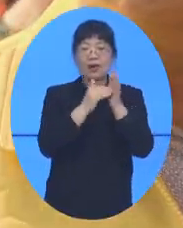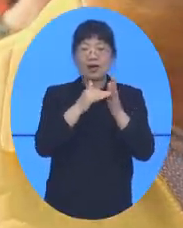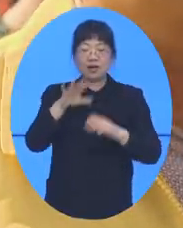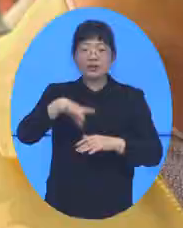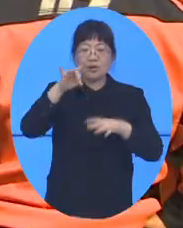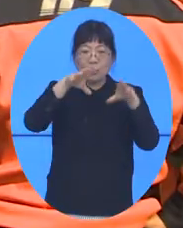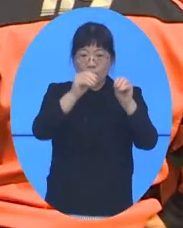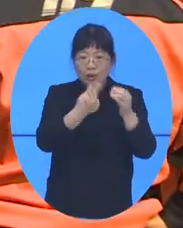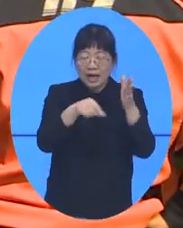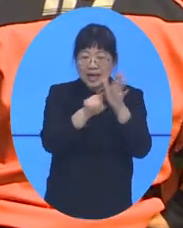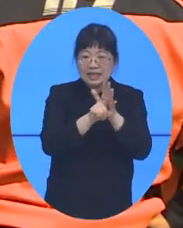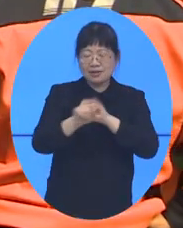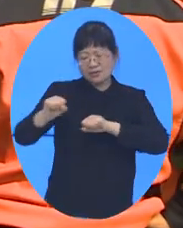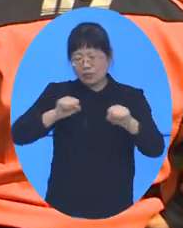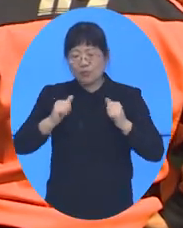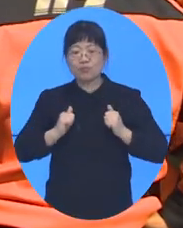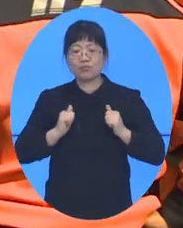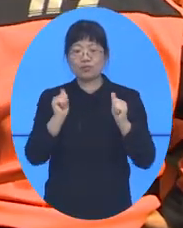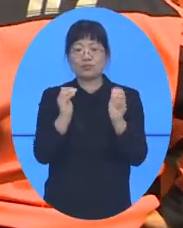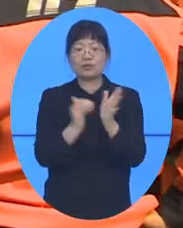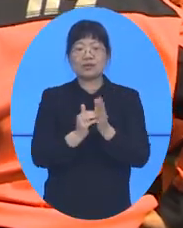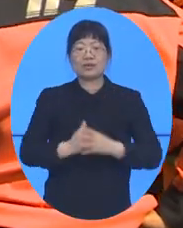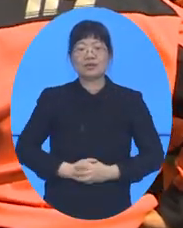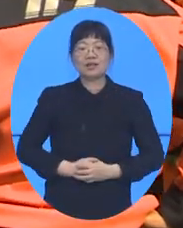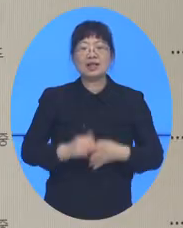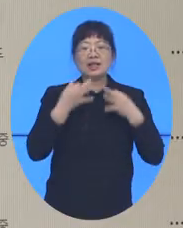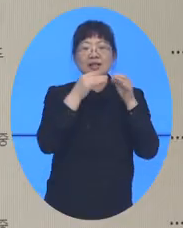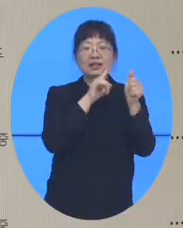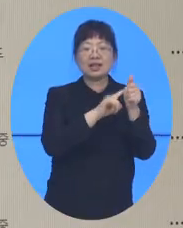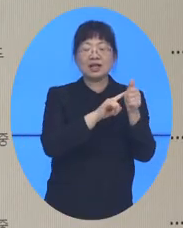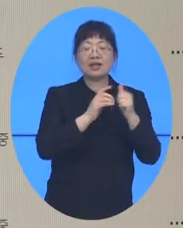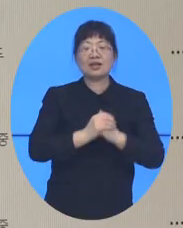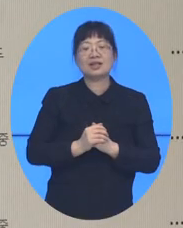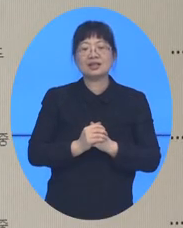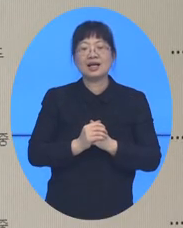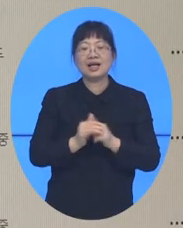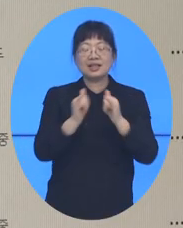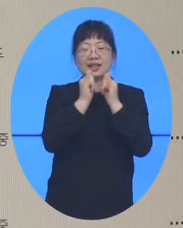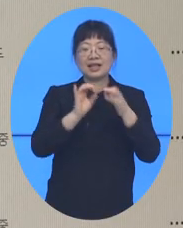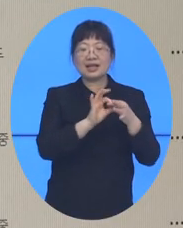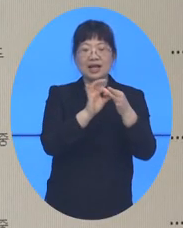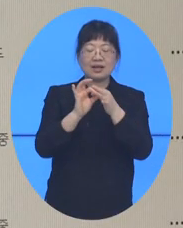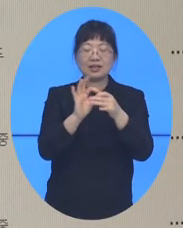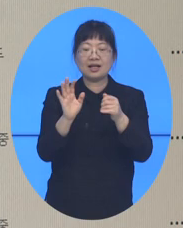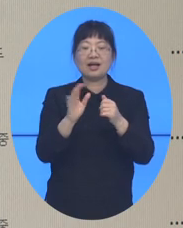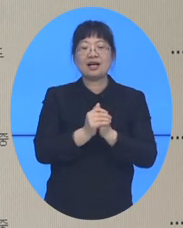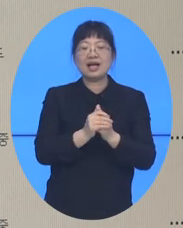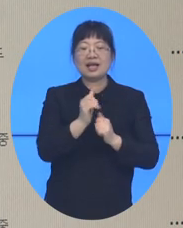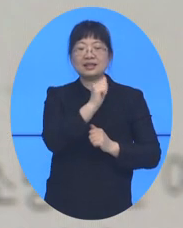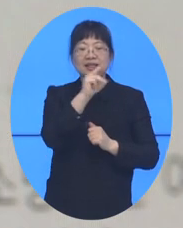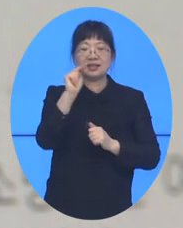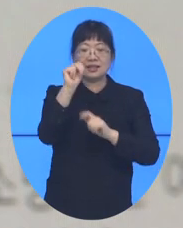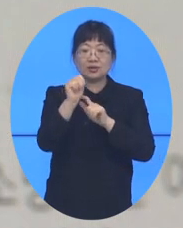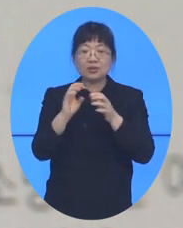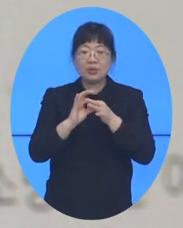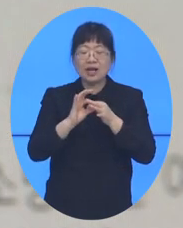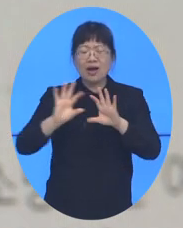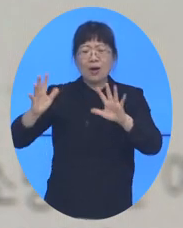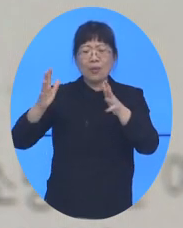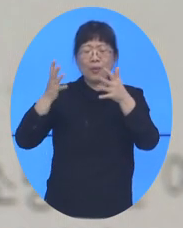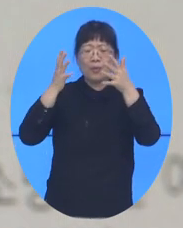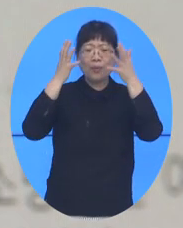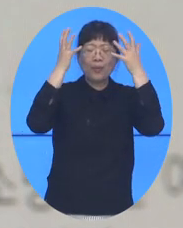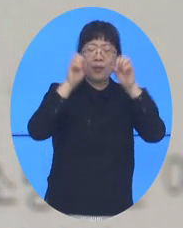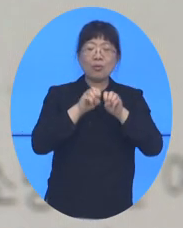초기 진화를 위한 총력 대응 태세를 갖췄습니다. 김 지사는 자신의 사회관계망 서비스를 통해 현재 산불이 강한 바람을 타고